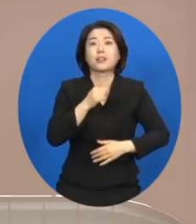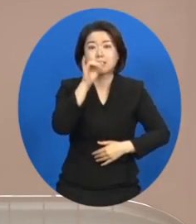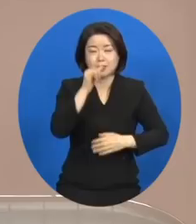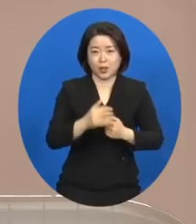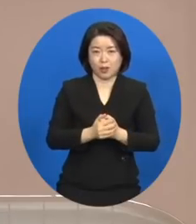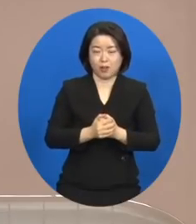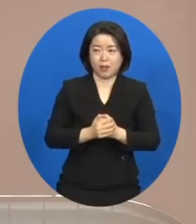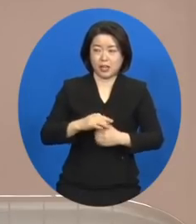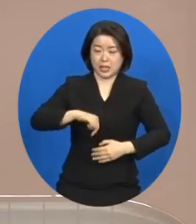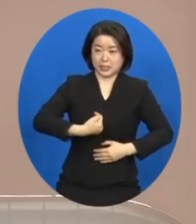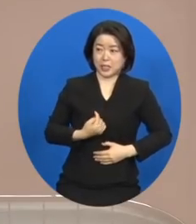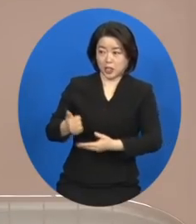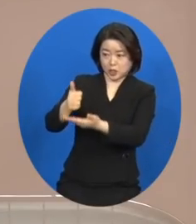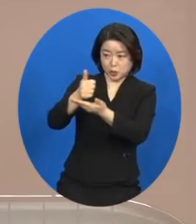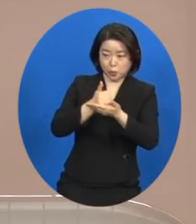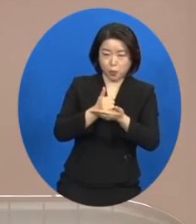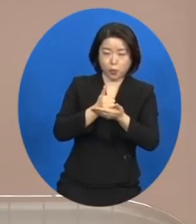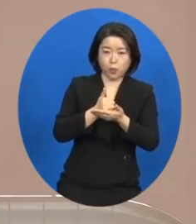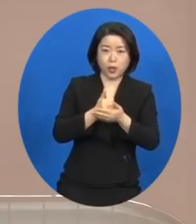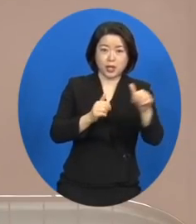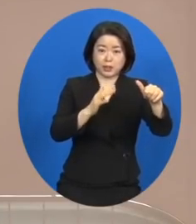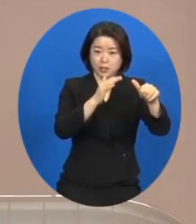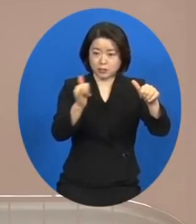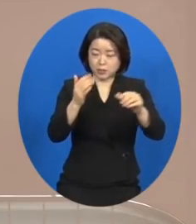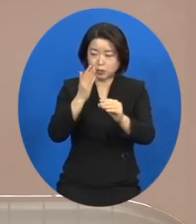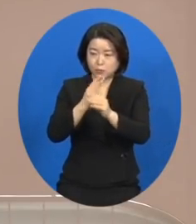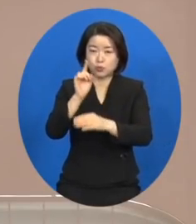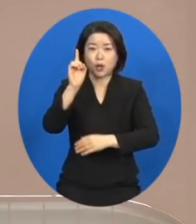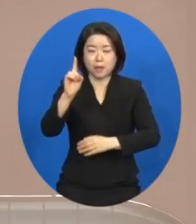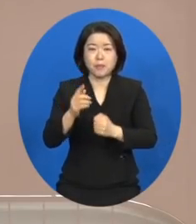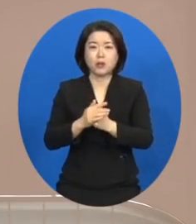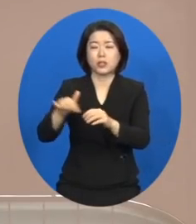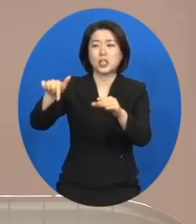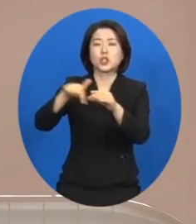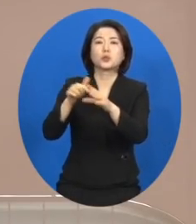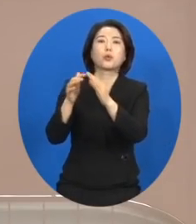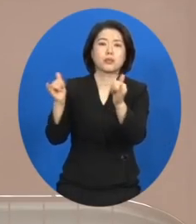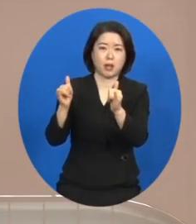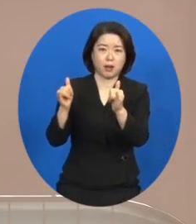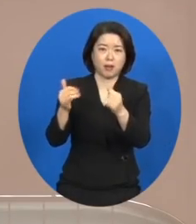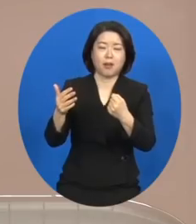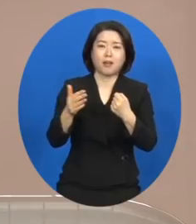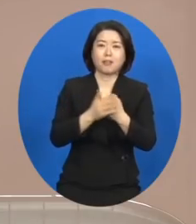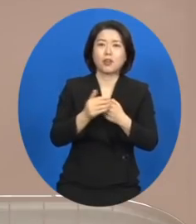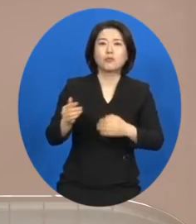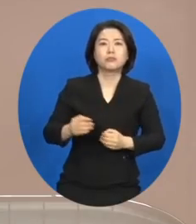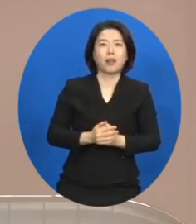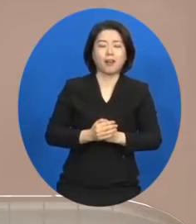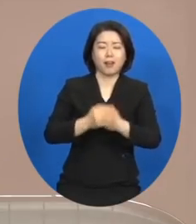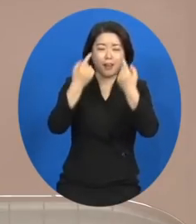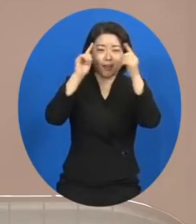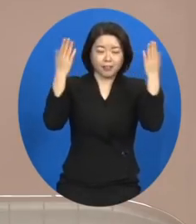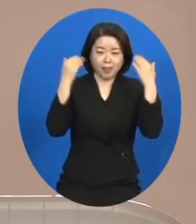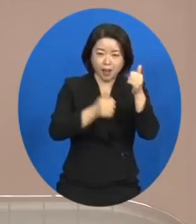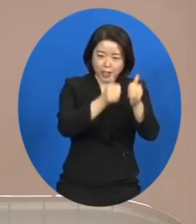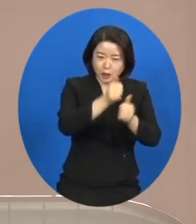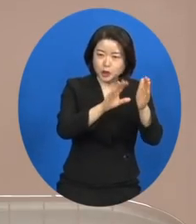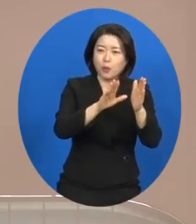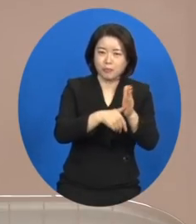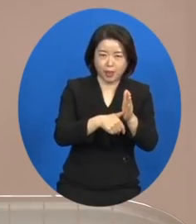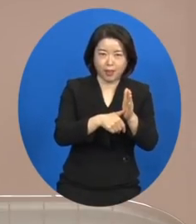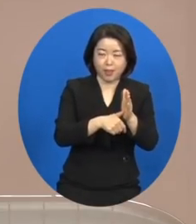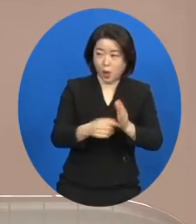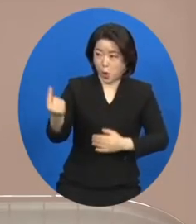중에 한 명은 기독교인이었다는 거예요. 그래서 수능 때나 이럴 때 와가지고 부적을 써가곤 했다는